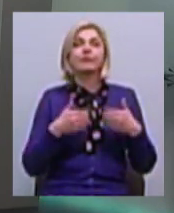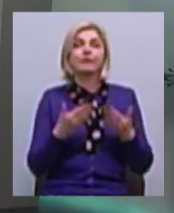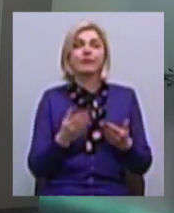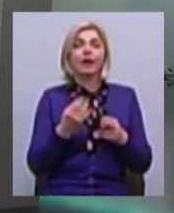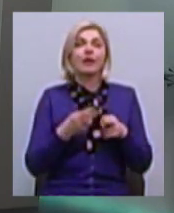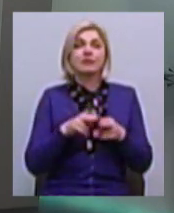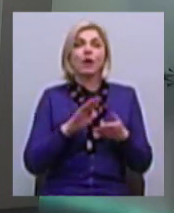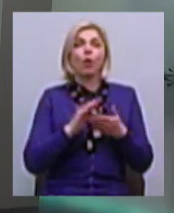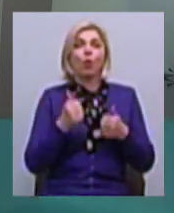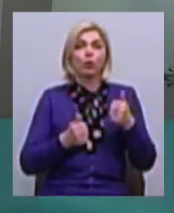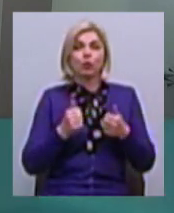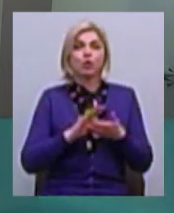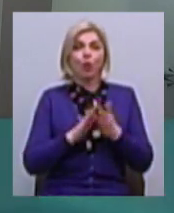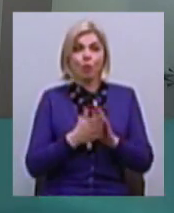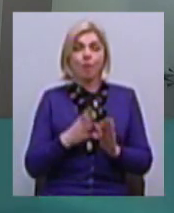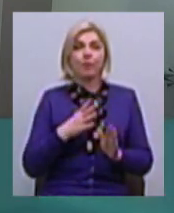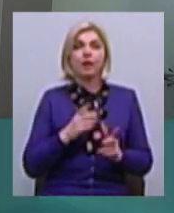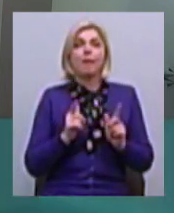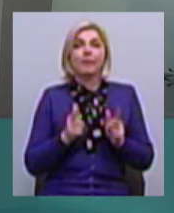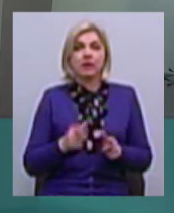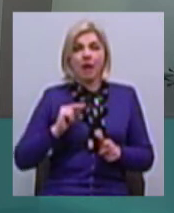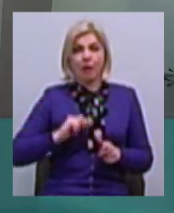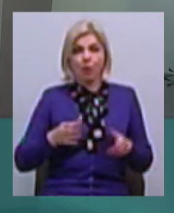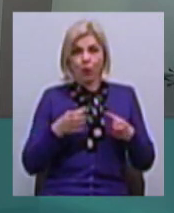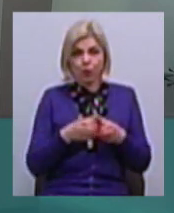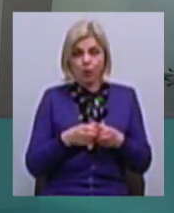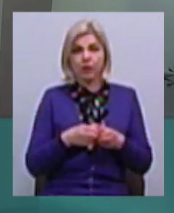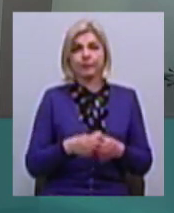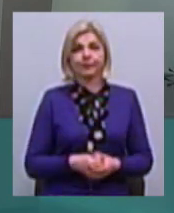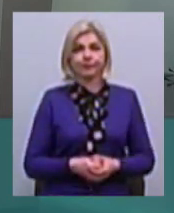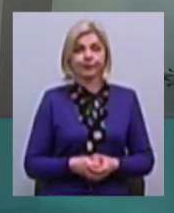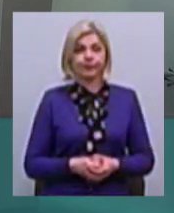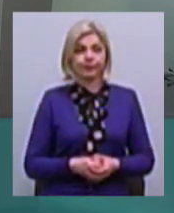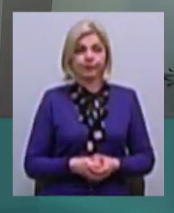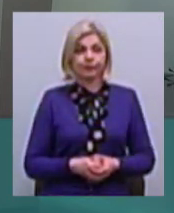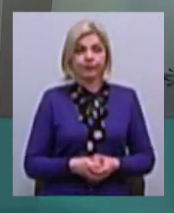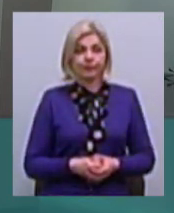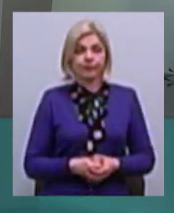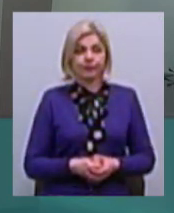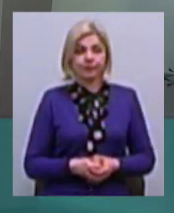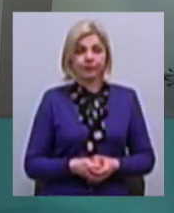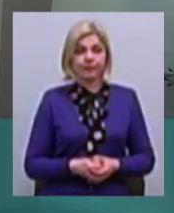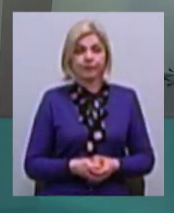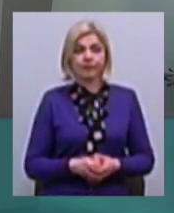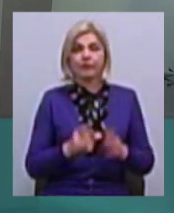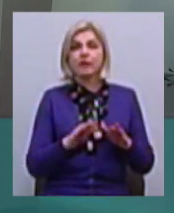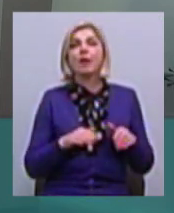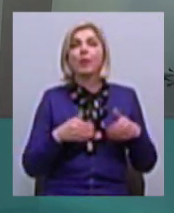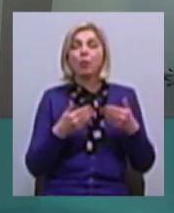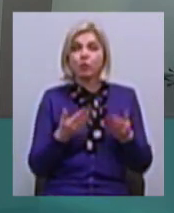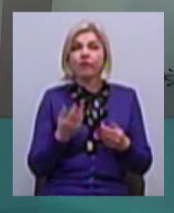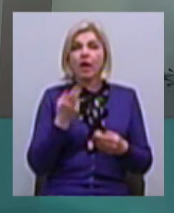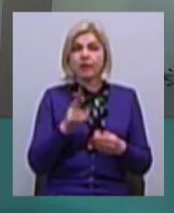ці конкурсні умови були підтримані робочою групою по агрогосподарському комплексу, про яку я казав раніше. Запропонували